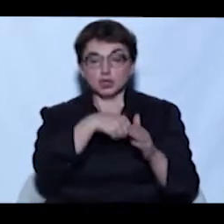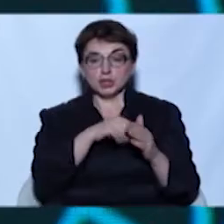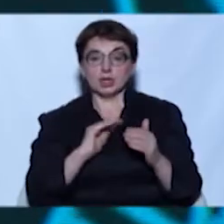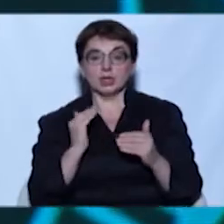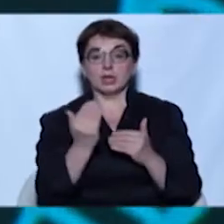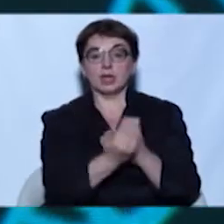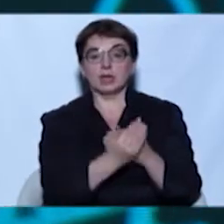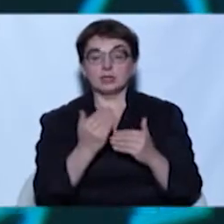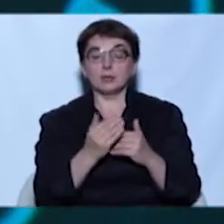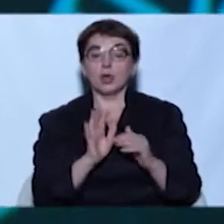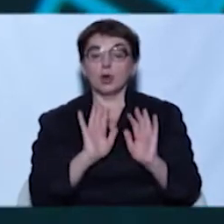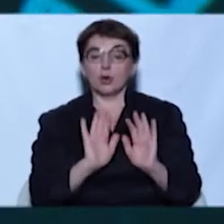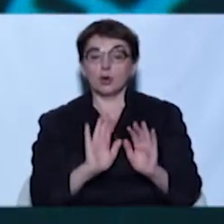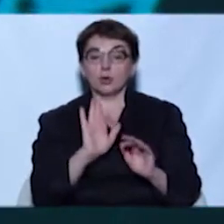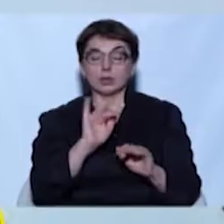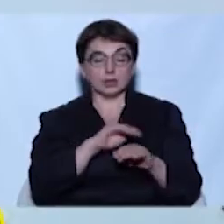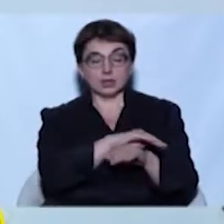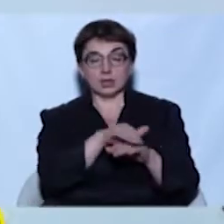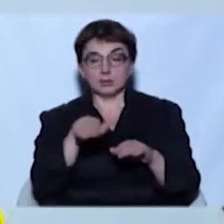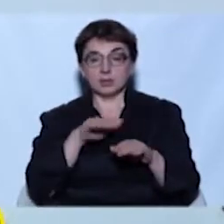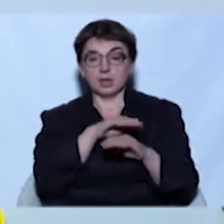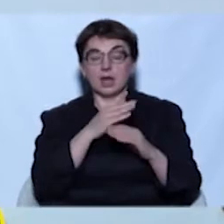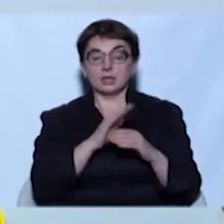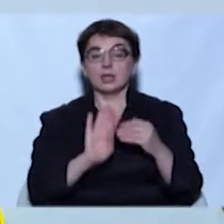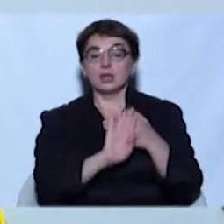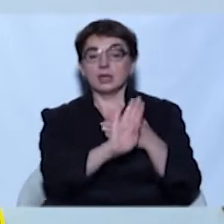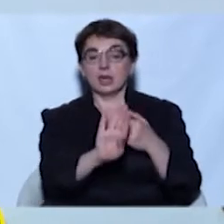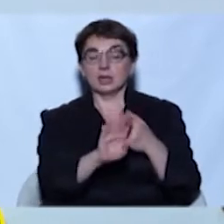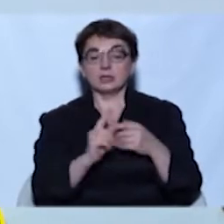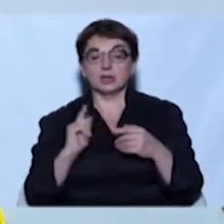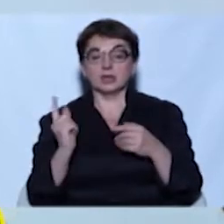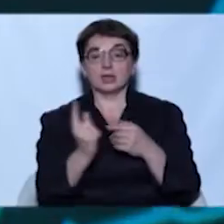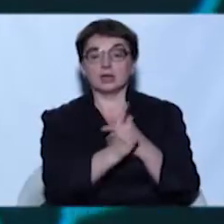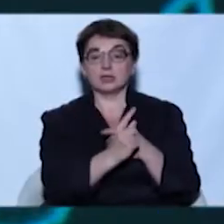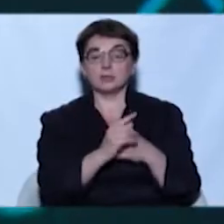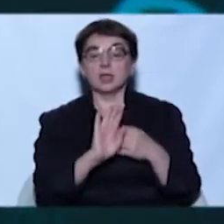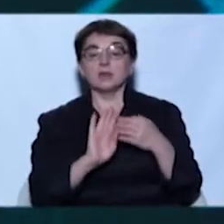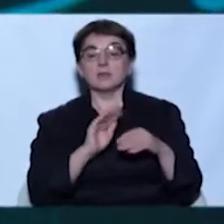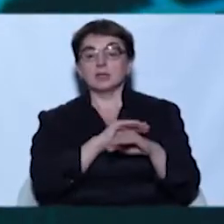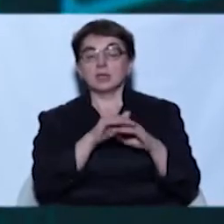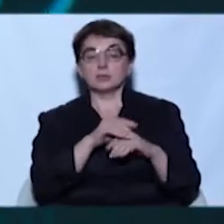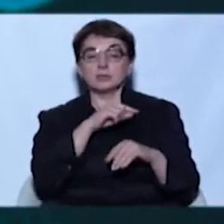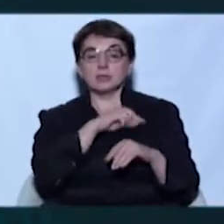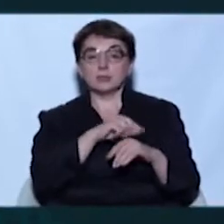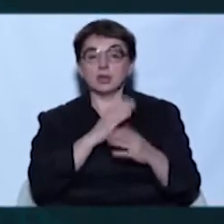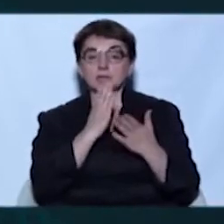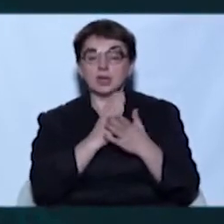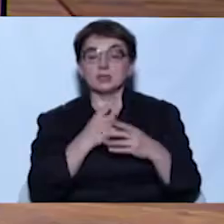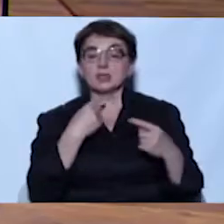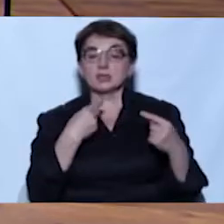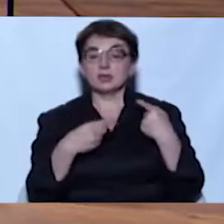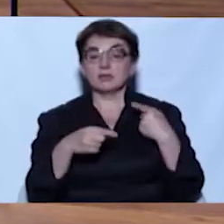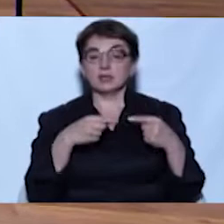გარსები, ხოლო ქერქი გარეთა გარსი. ქერქისთვის დამახასიათებელია ასევე ის, რომ ის